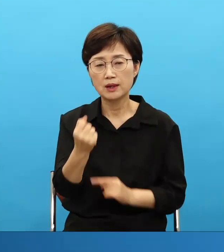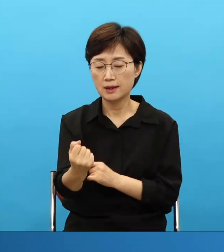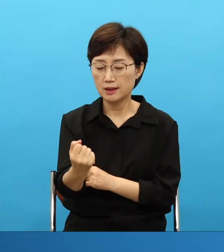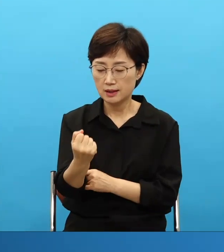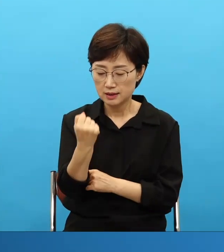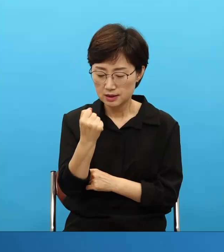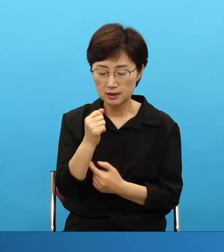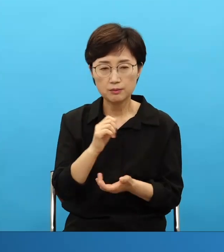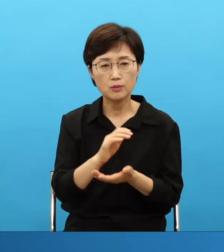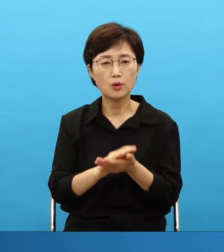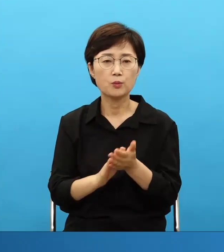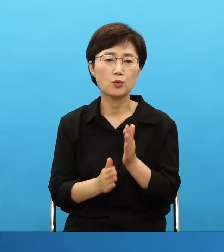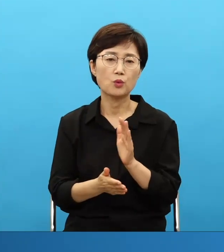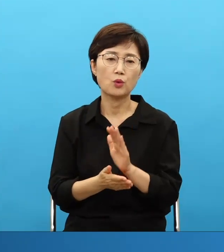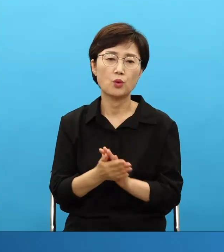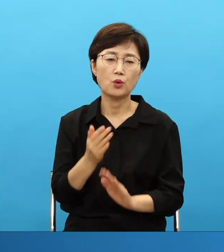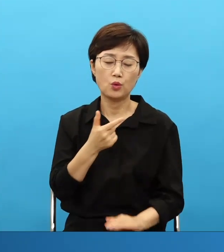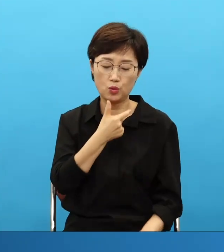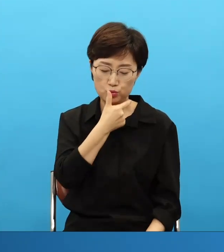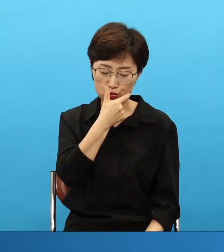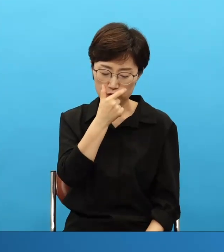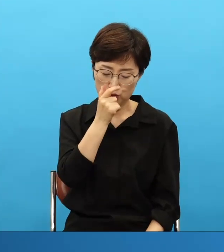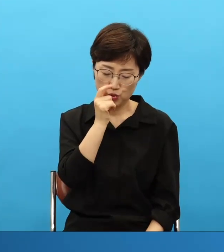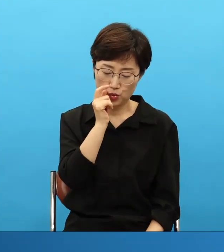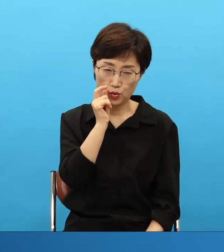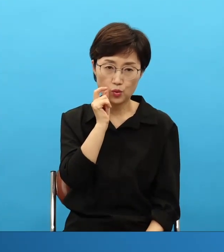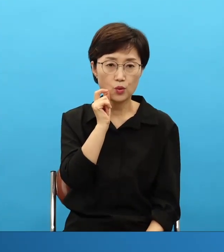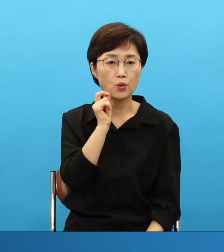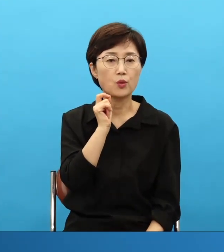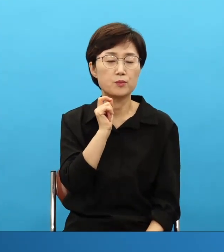모서리 없고